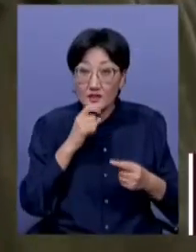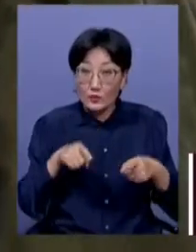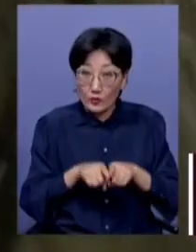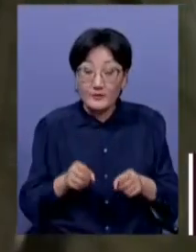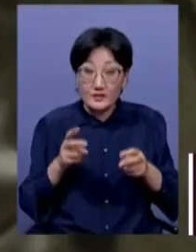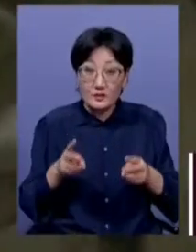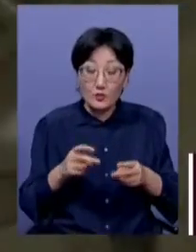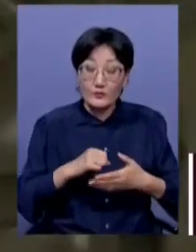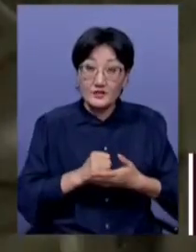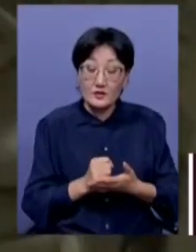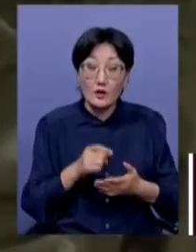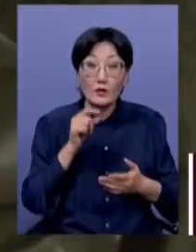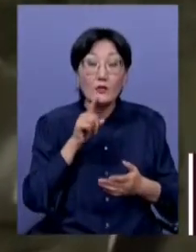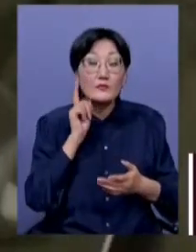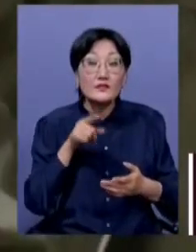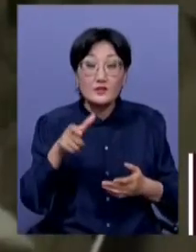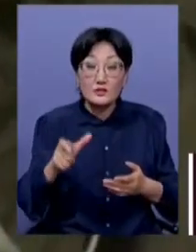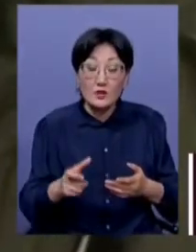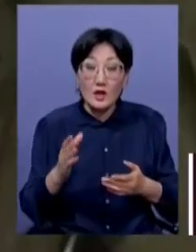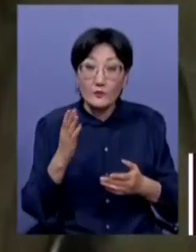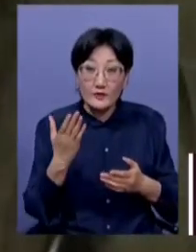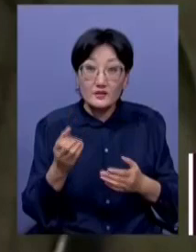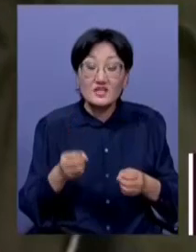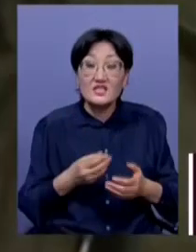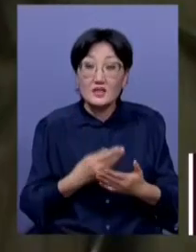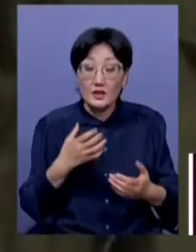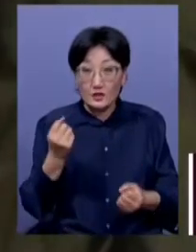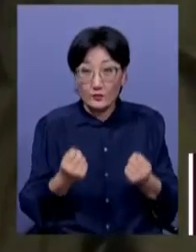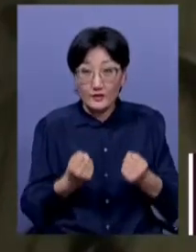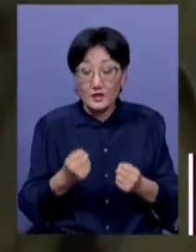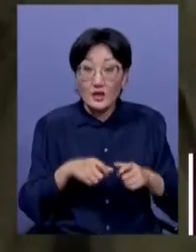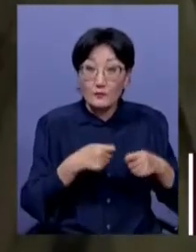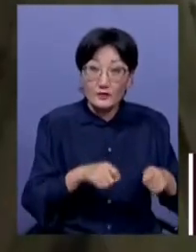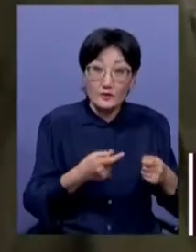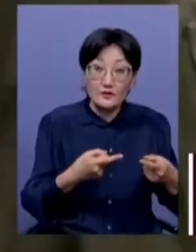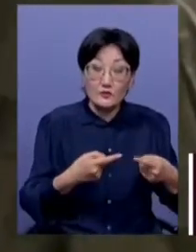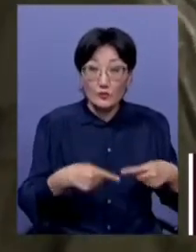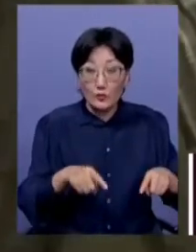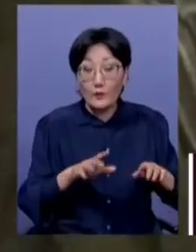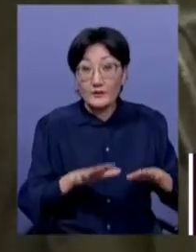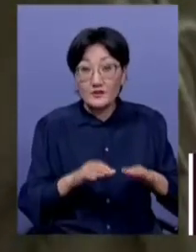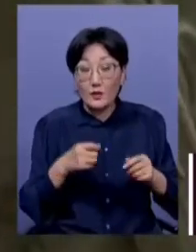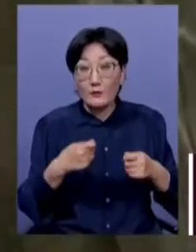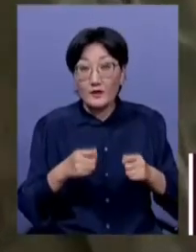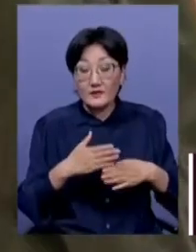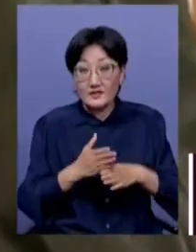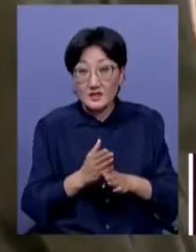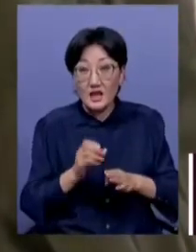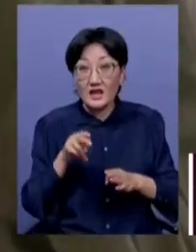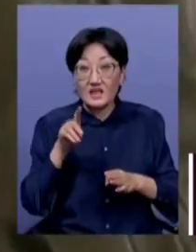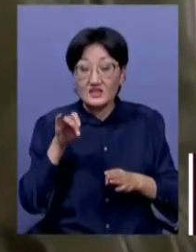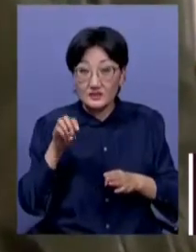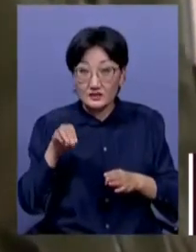преступления. Установлено, что молодой человек снимал зеркала с дорогих авто и сбывал их в одной из торговых точек по продаже запчастей в